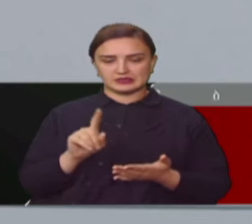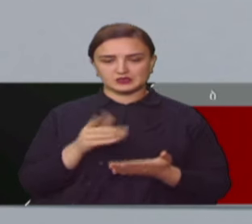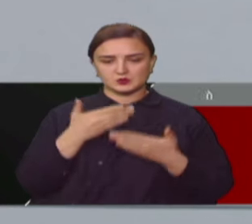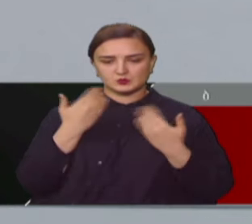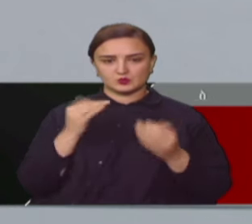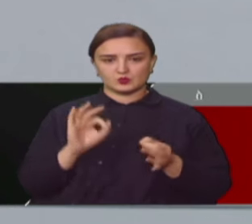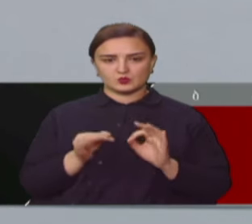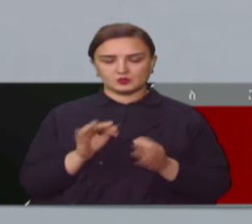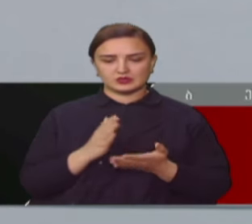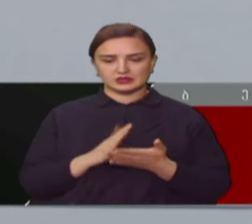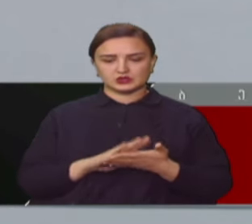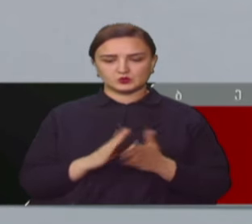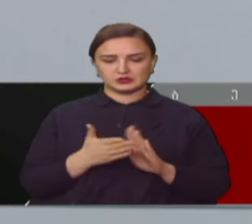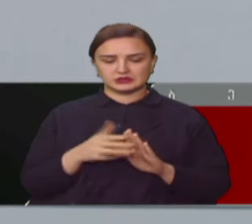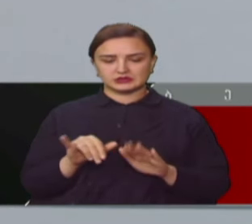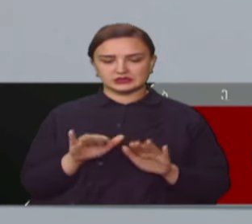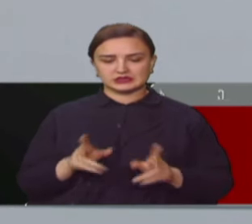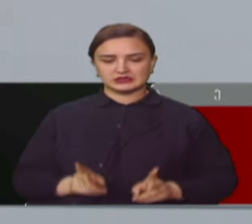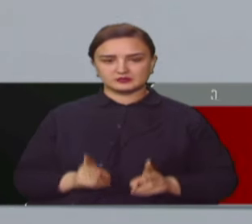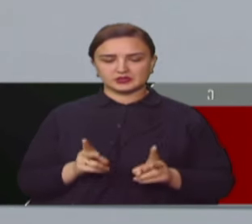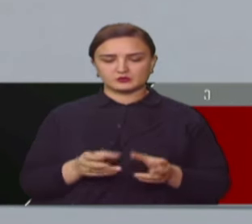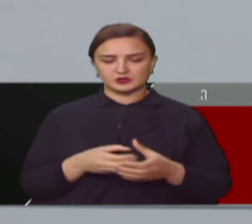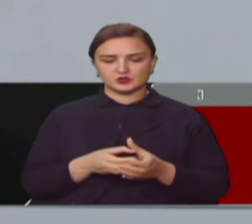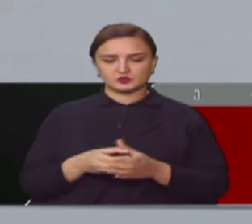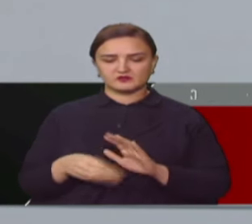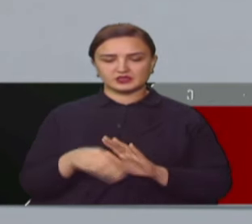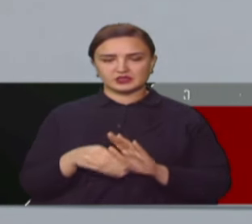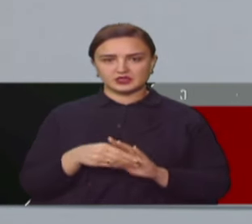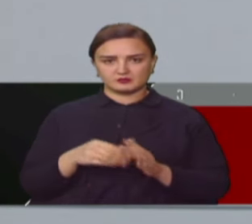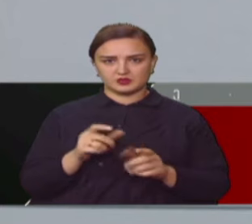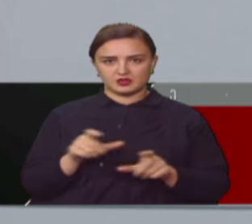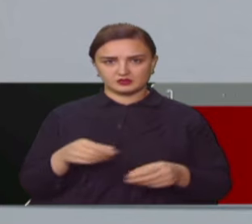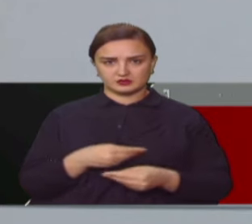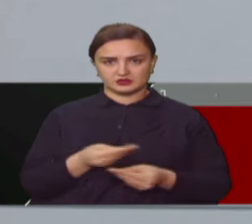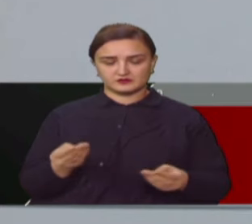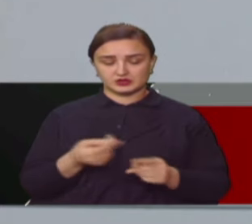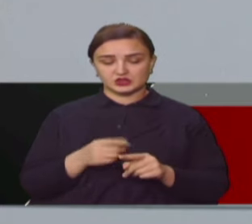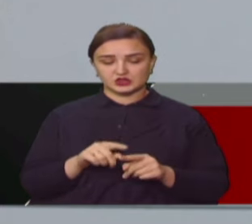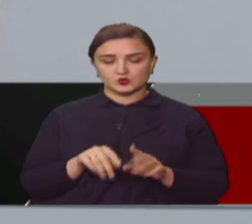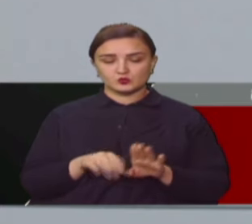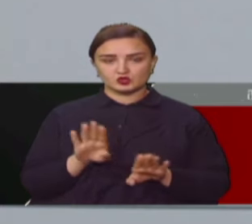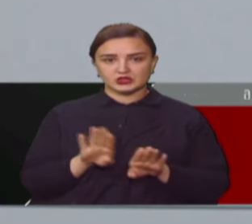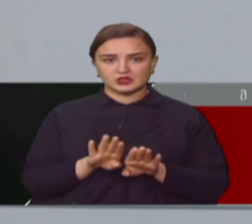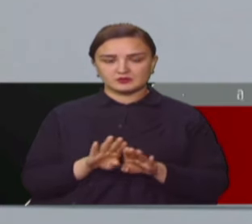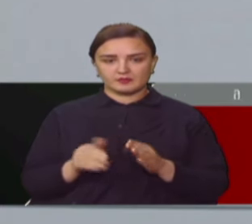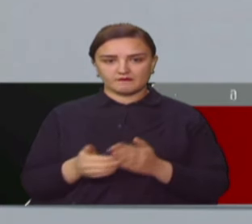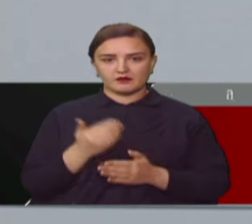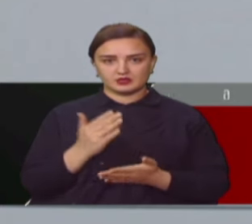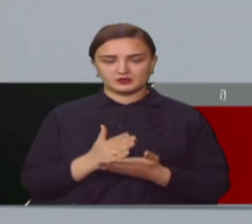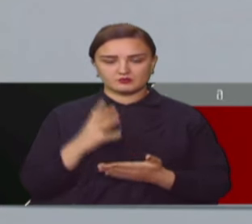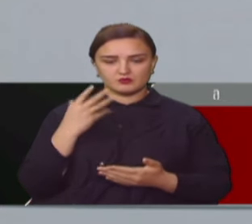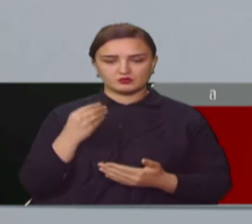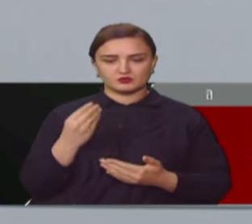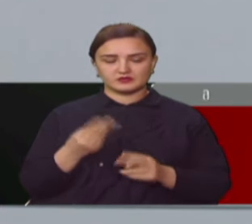არის ნორმალური, არის სიტუაცია, სადაც კრიმინალური დაჯგუფებები ქრთამს აძლევენ ამომრჩევლებს. Ეს შედარებით ახალი ფენომენია მოლდოვისთვის. Ეს